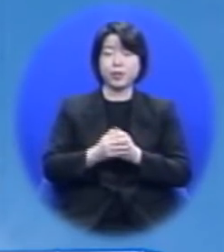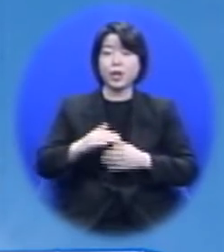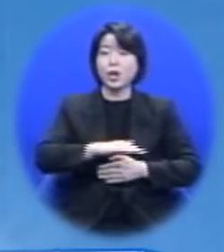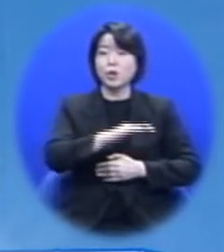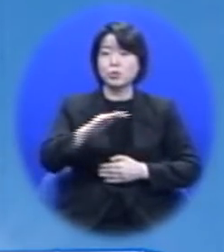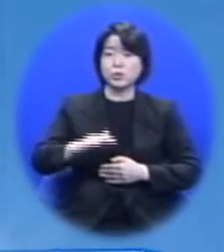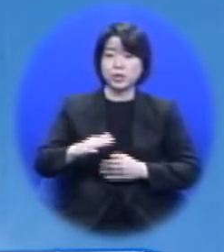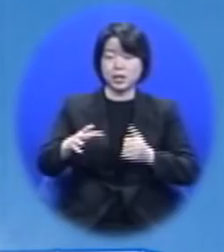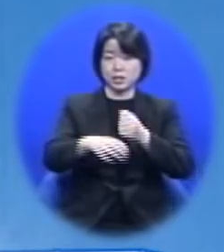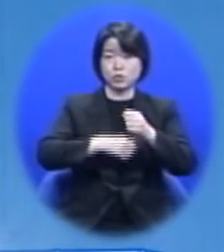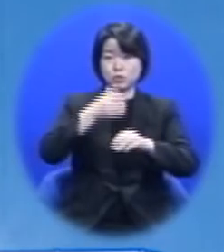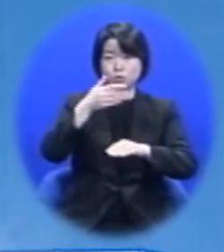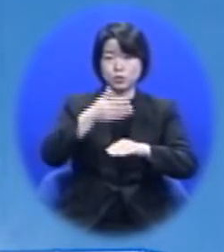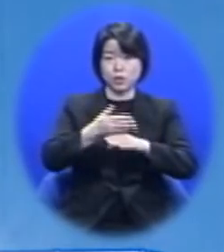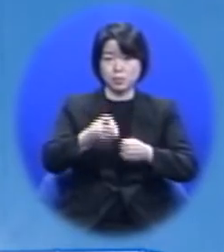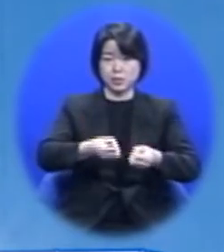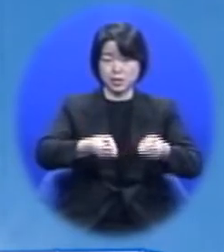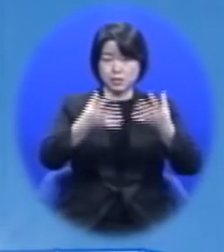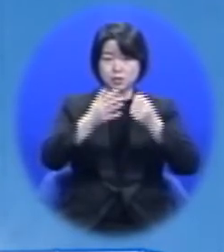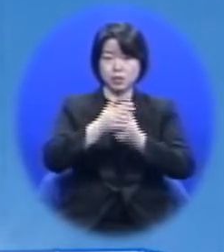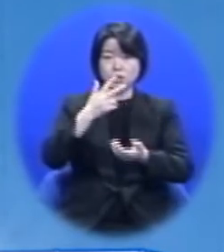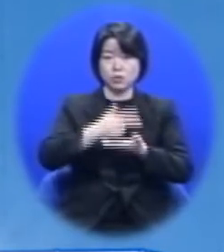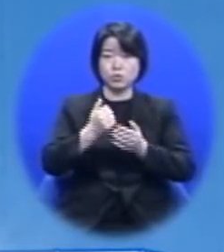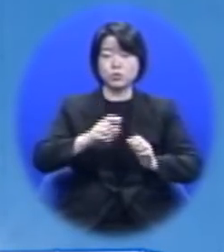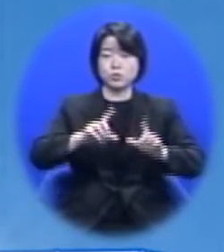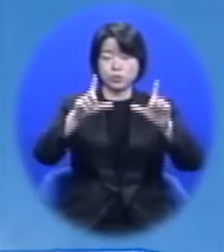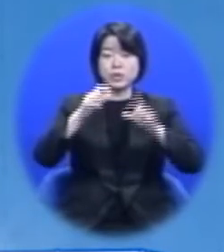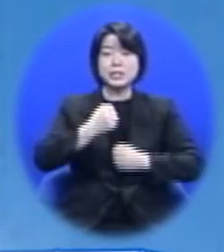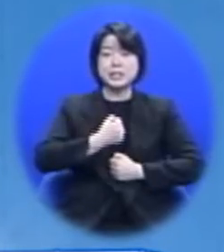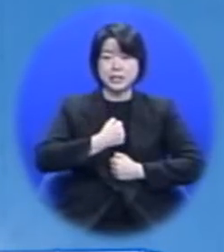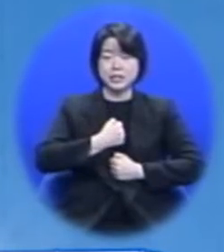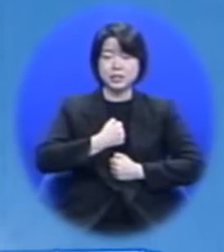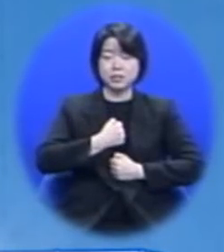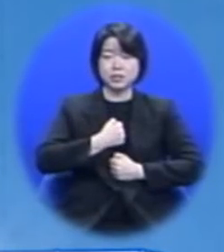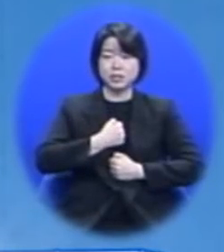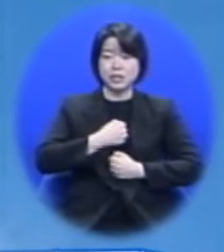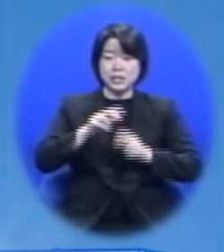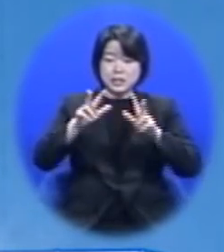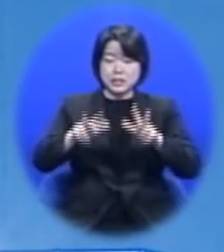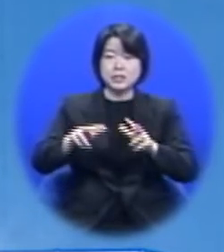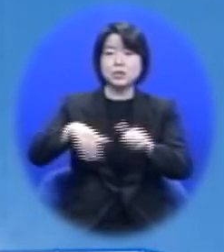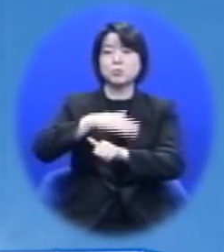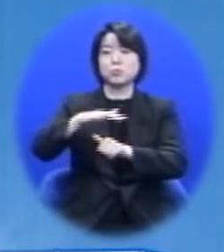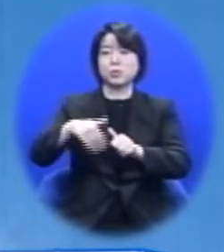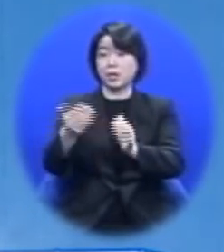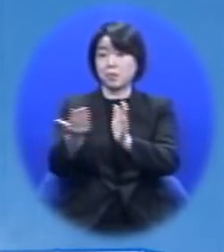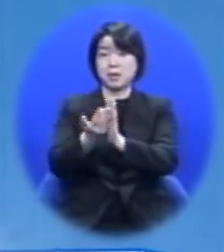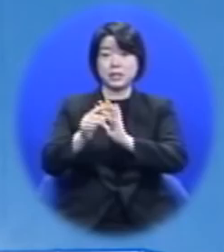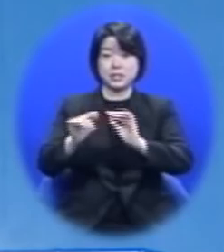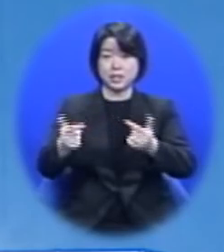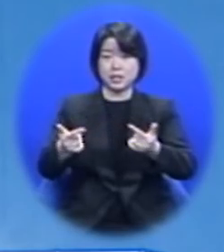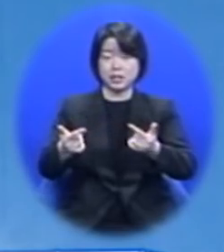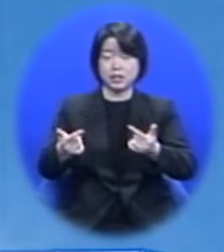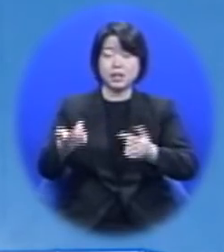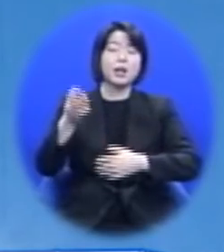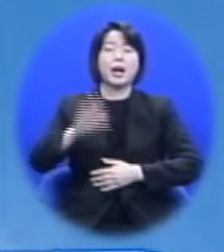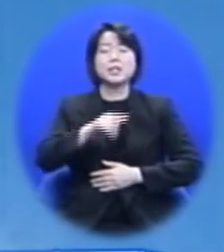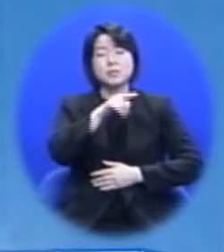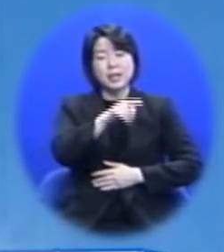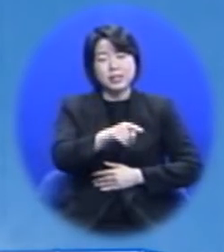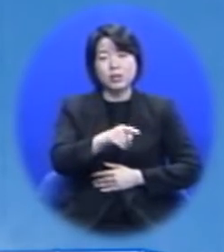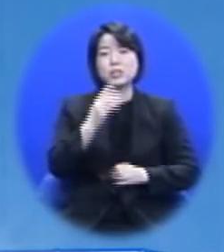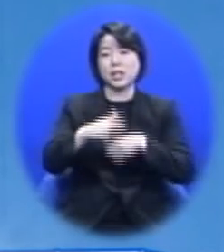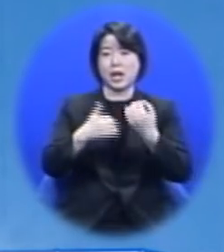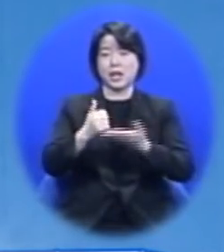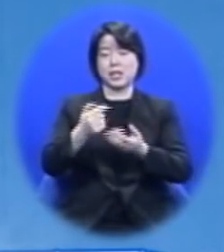우리가 추수감사절 주의를 지키는 게 너무 상황과 안 맞아요. 그러나 어쩌면은 이것이 바로